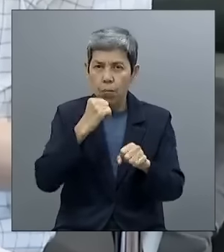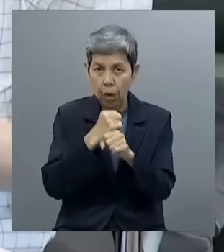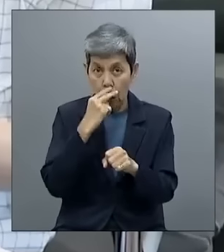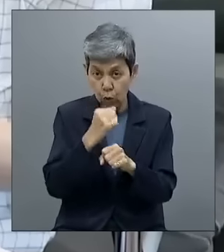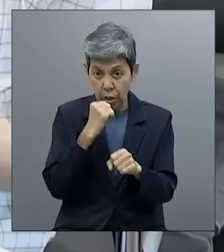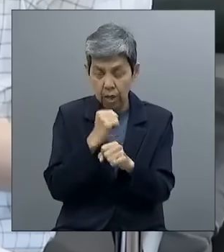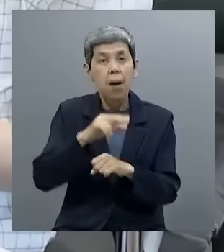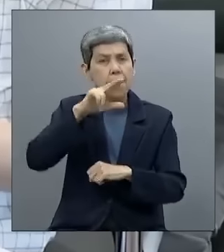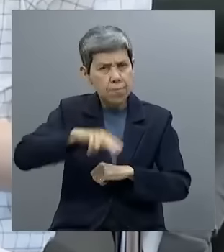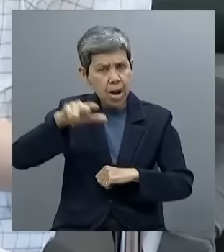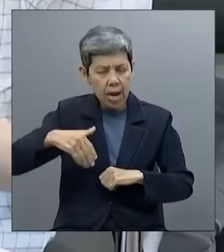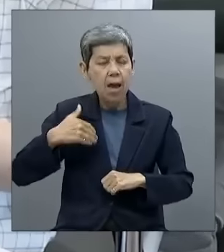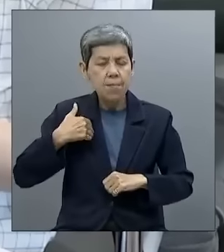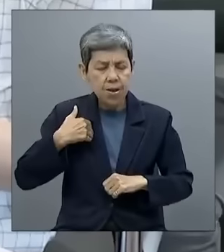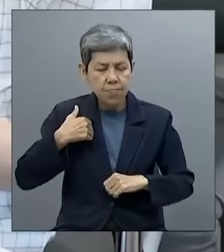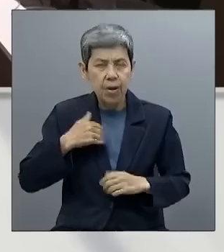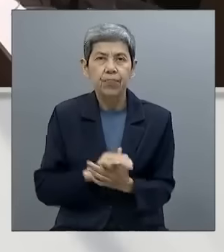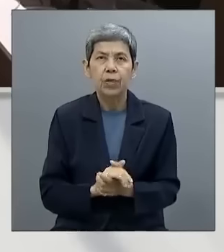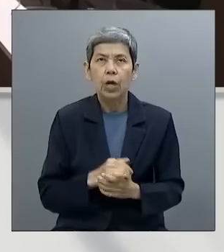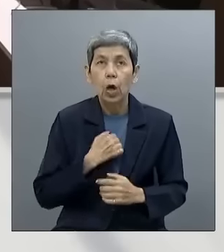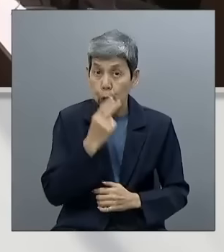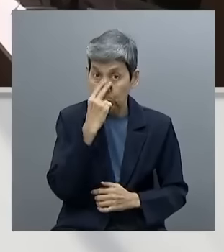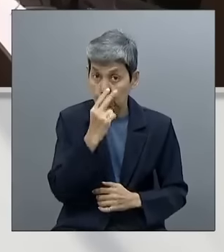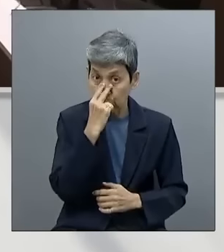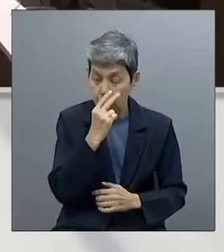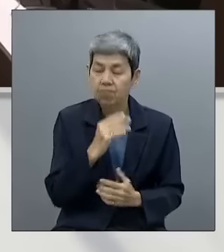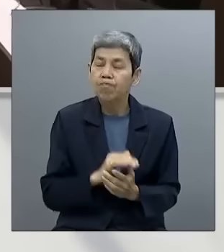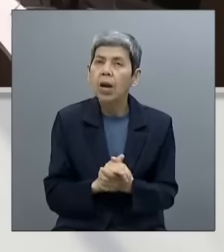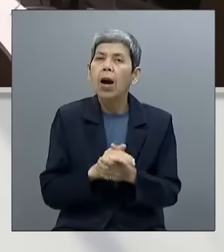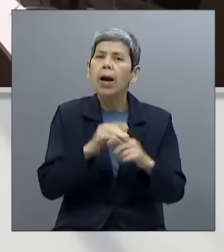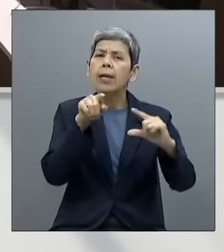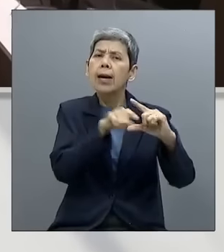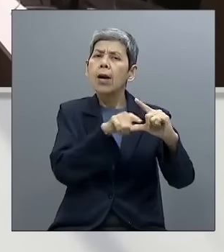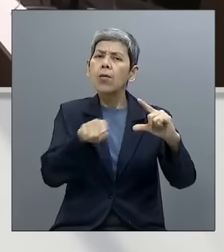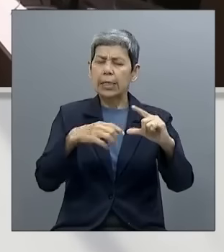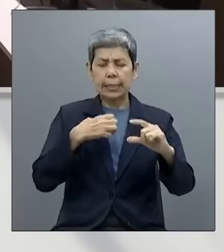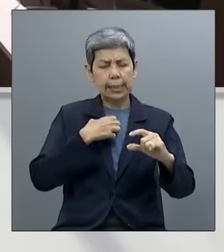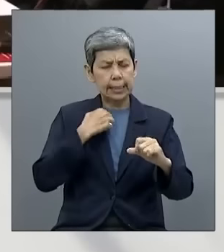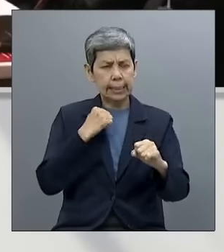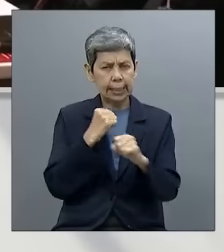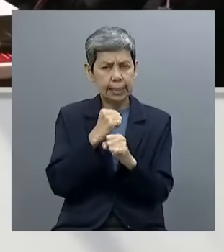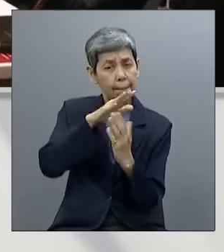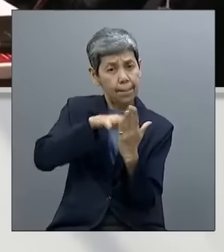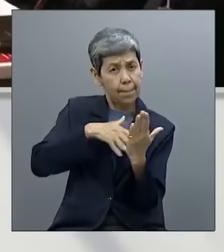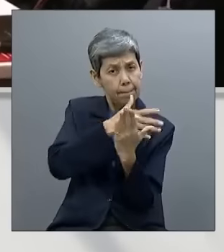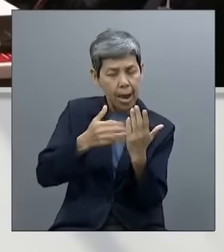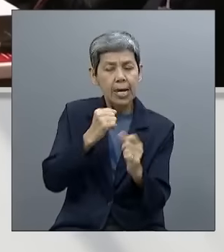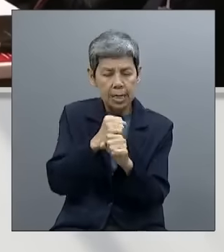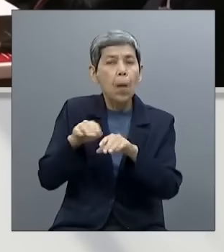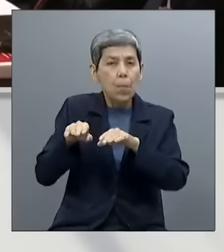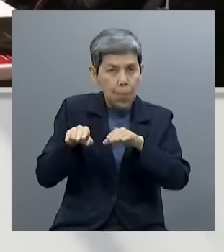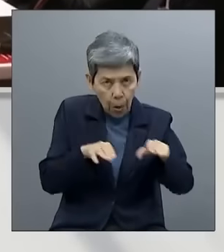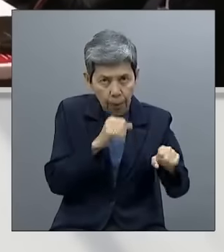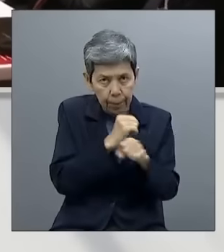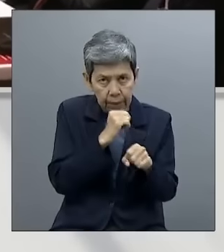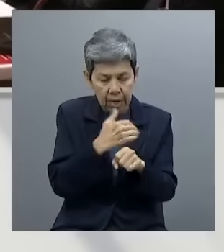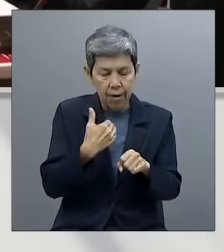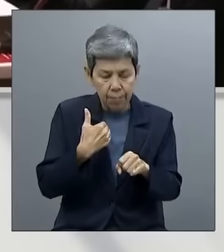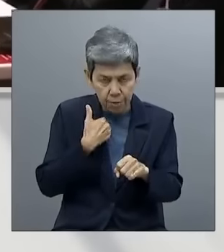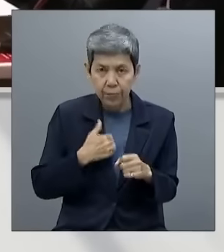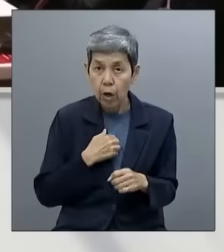ปเพื่อไทยค่ะและจับปฏิกิริยาแล้วพรรคก้าวไกลที่เตรียมแผนรองรับไว้ทุกสถานการณ์แม้แต่ worst case ที่ว่